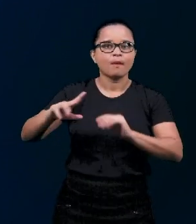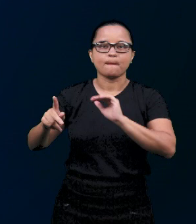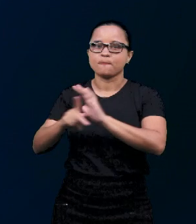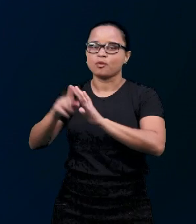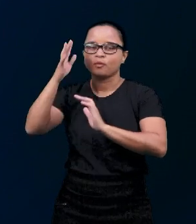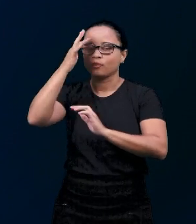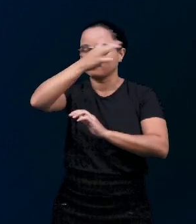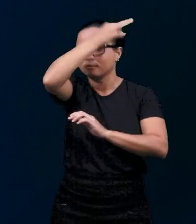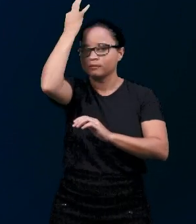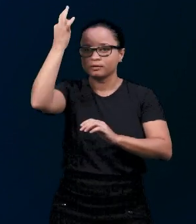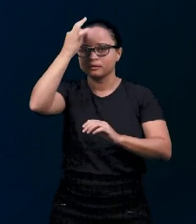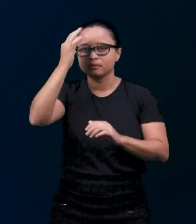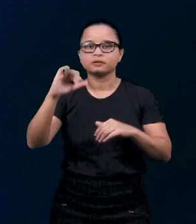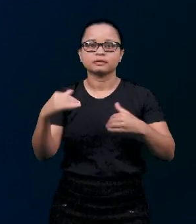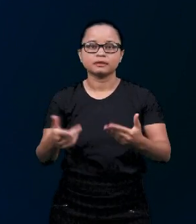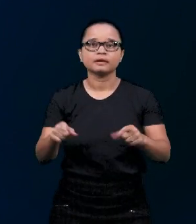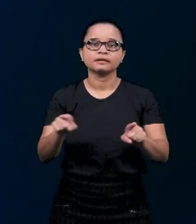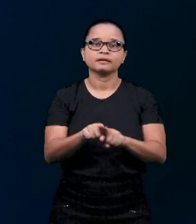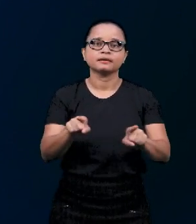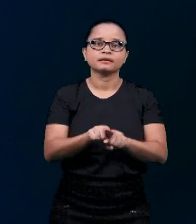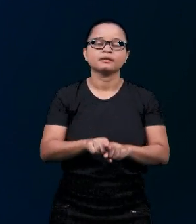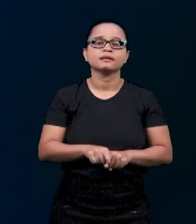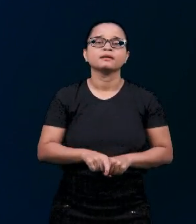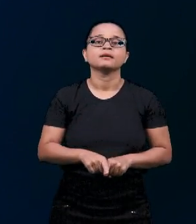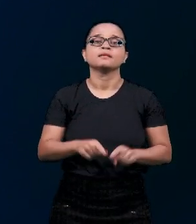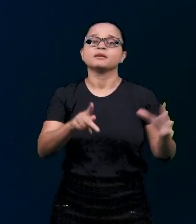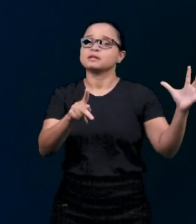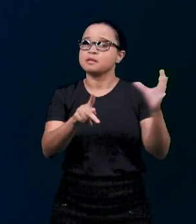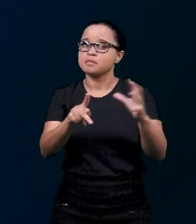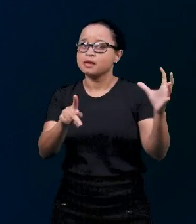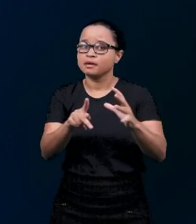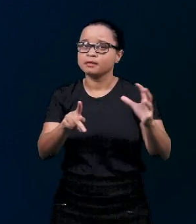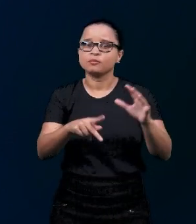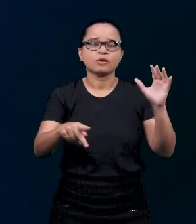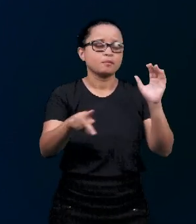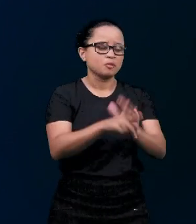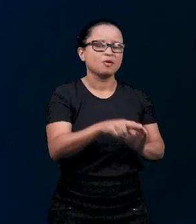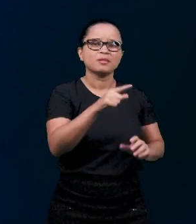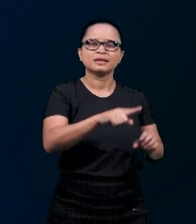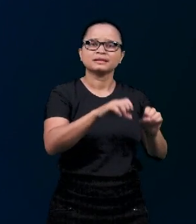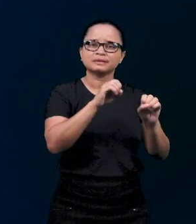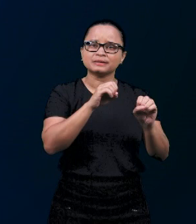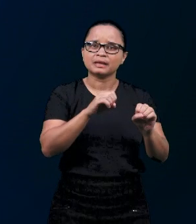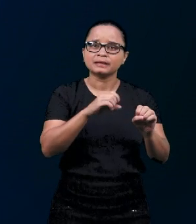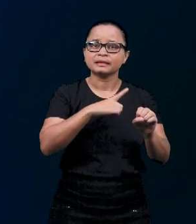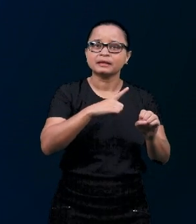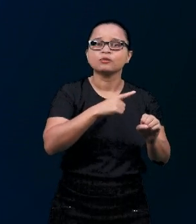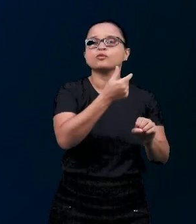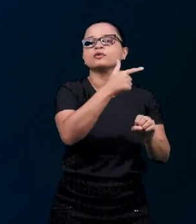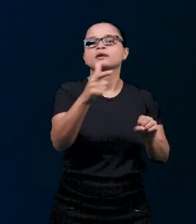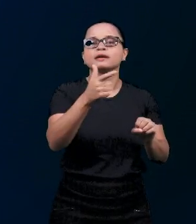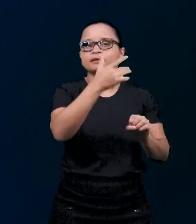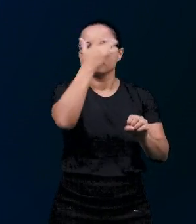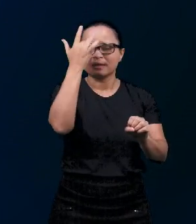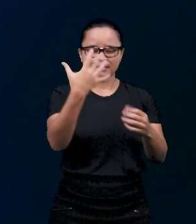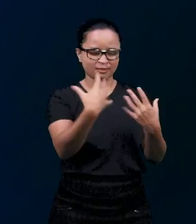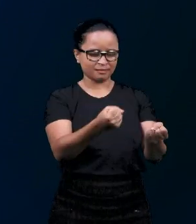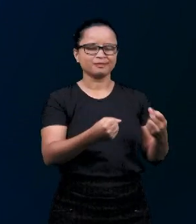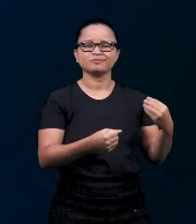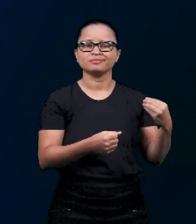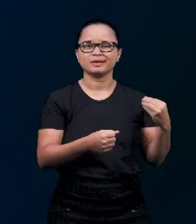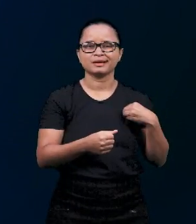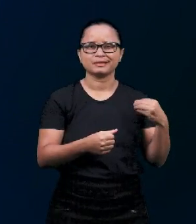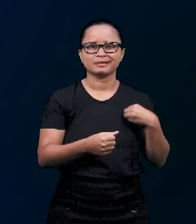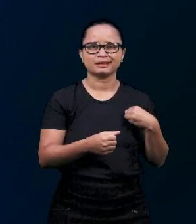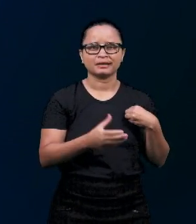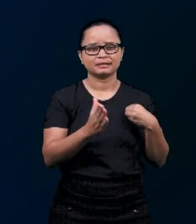il y avait le trône de Satan. C'est-à-dire, ceux qui ont accepté le mauvais enseignement ont ouvert un espace afin